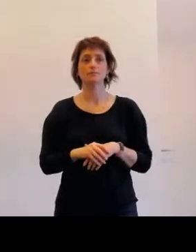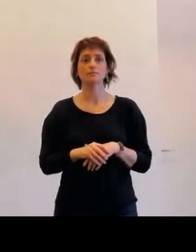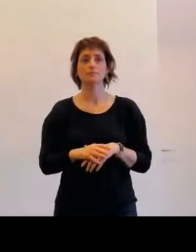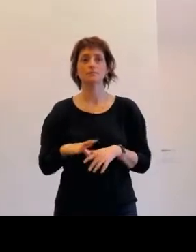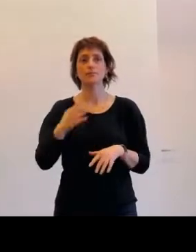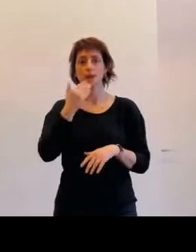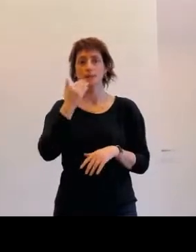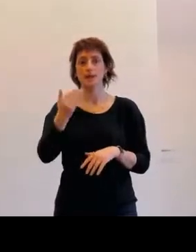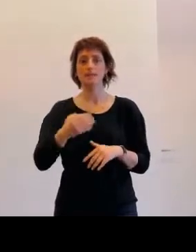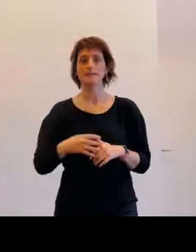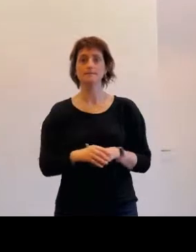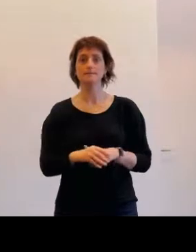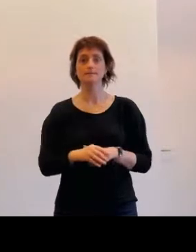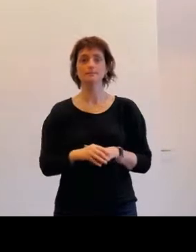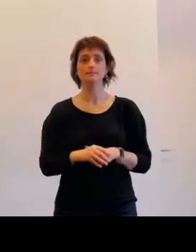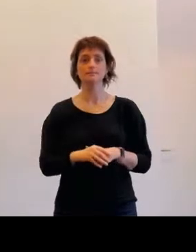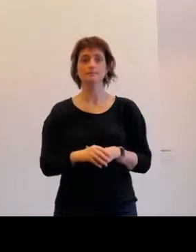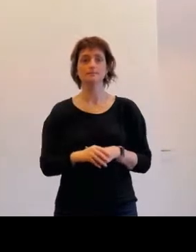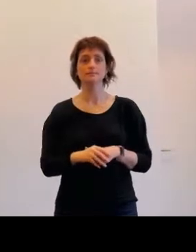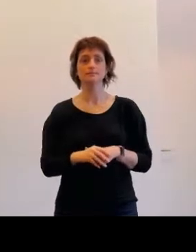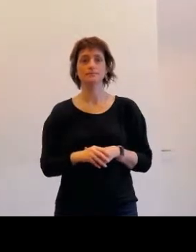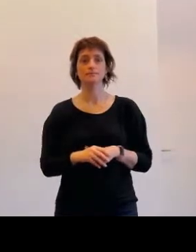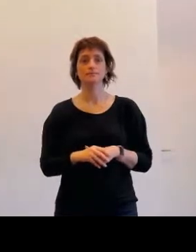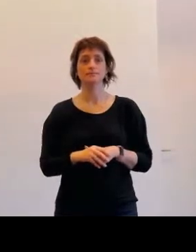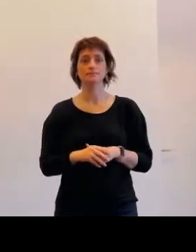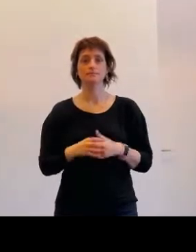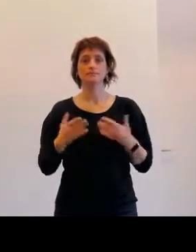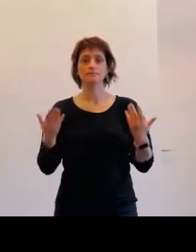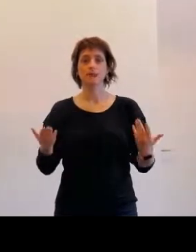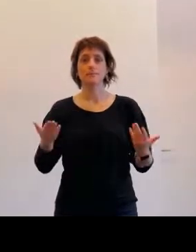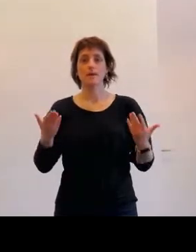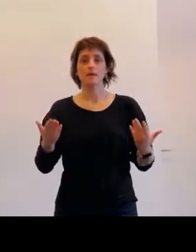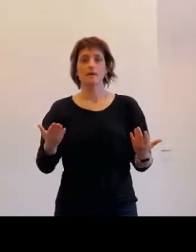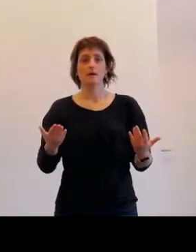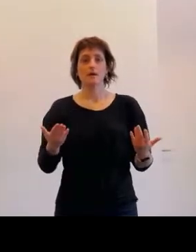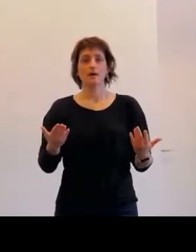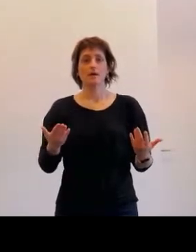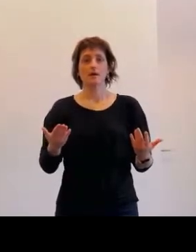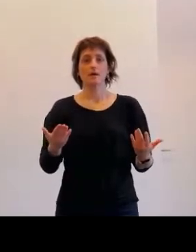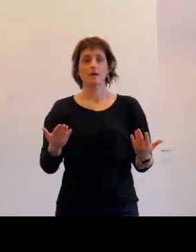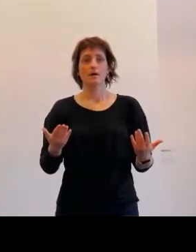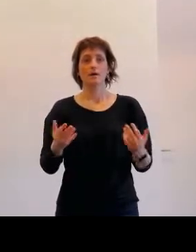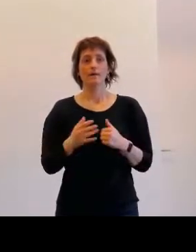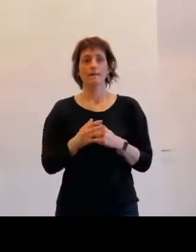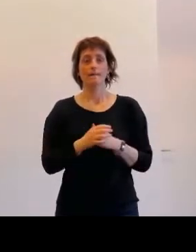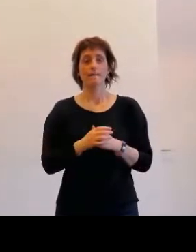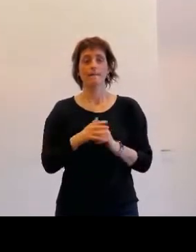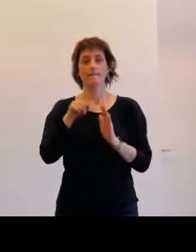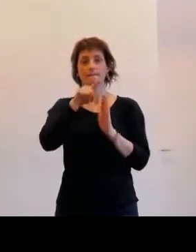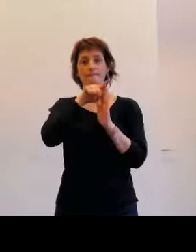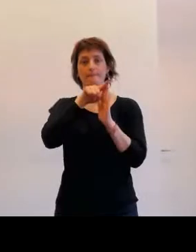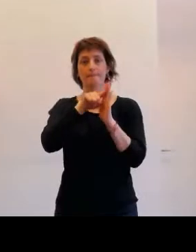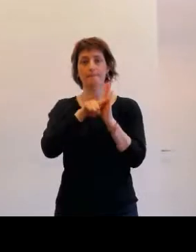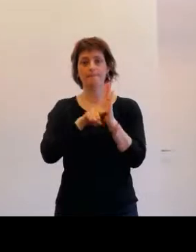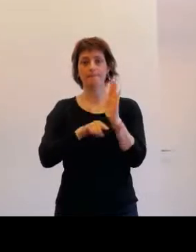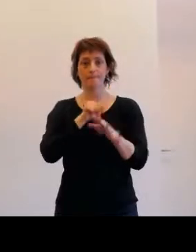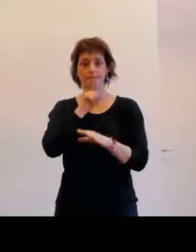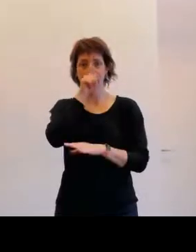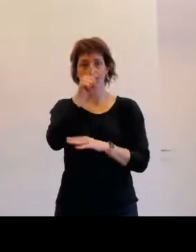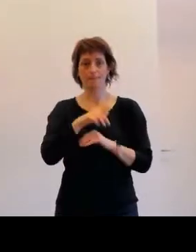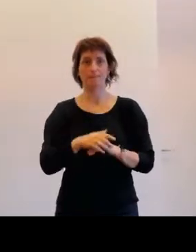Merci. Nous passons donc à l'ordre du jour de